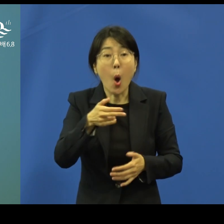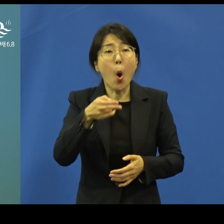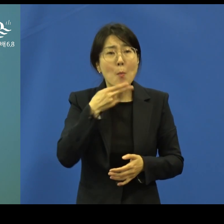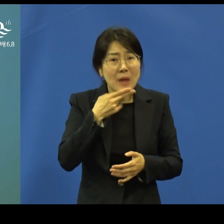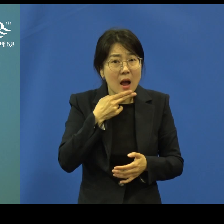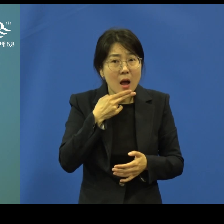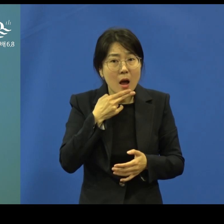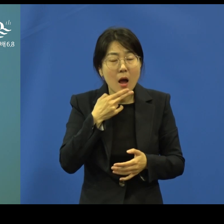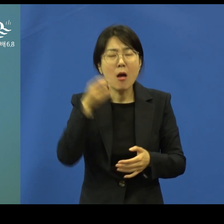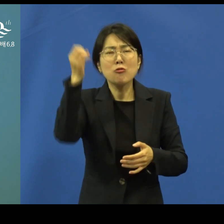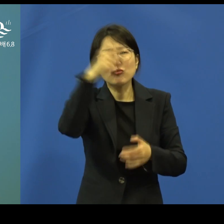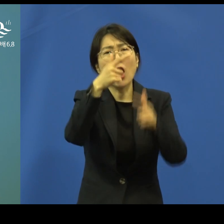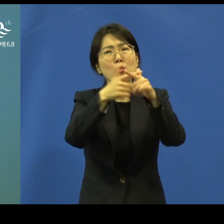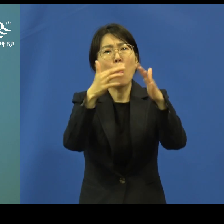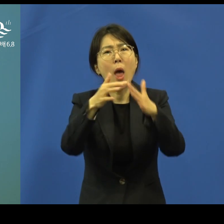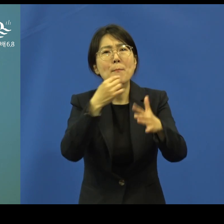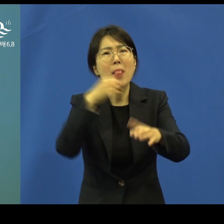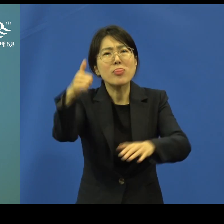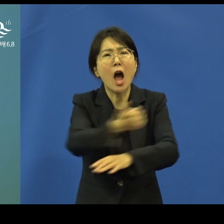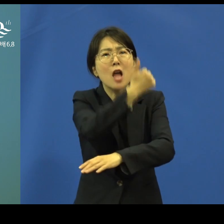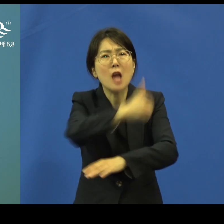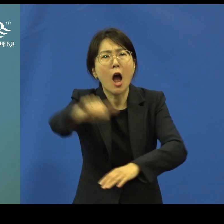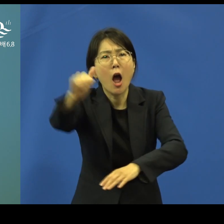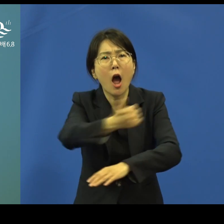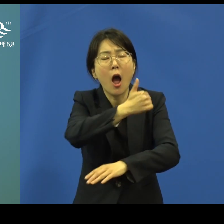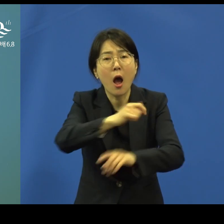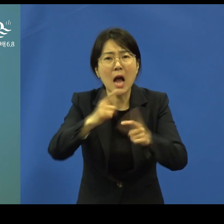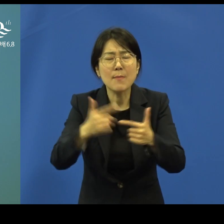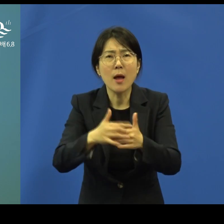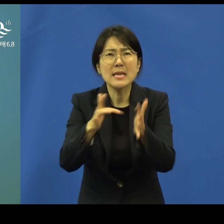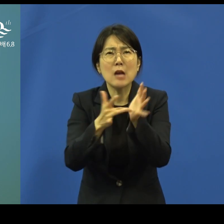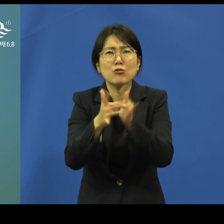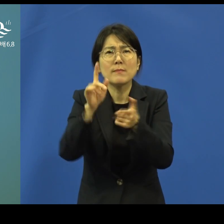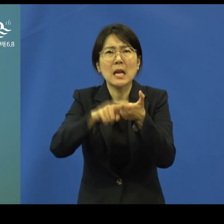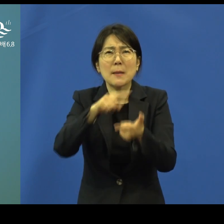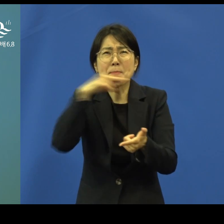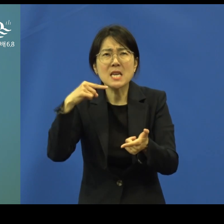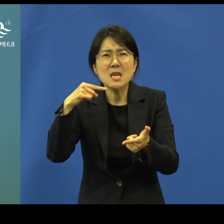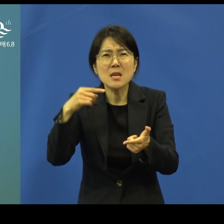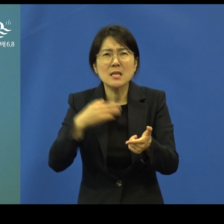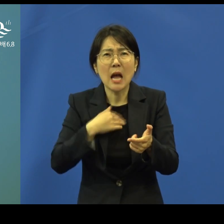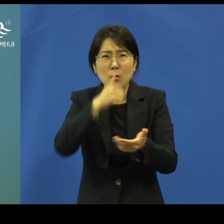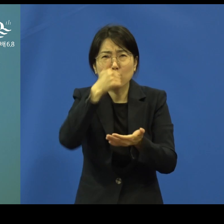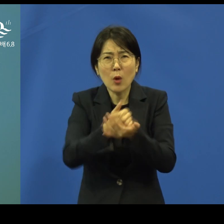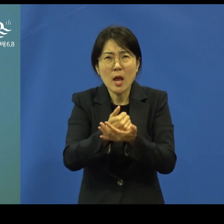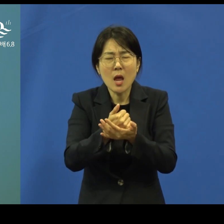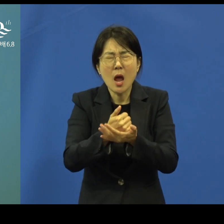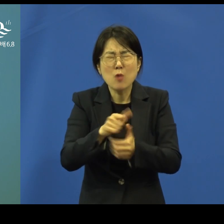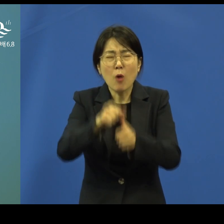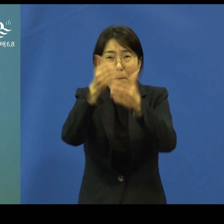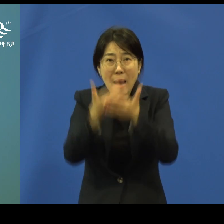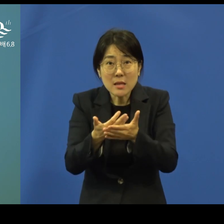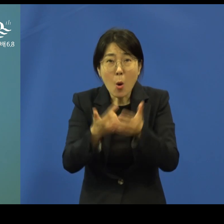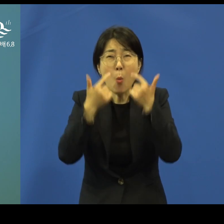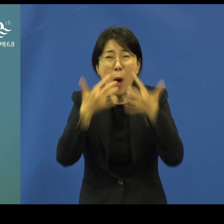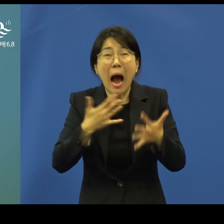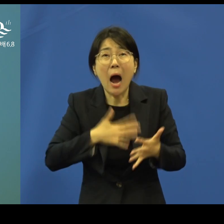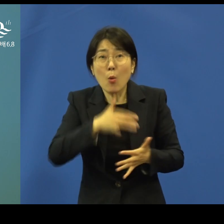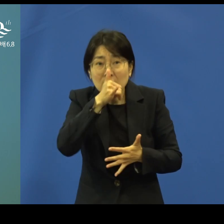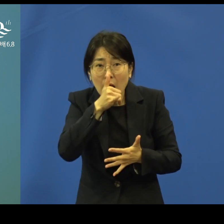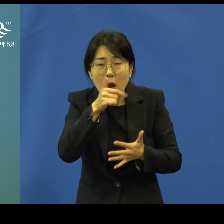교회의 문화에 익숙하면서 그게 굳혀져 버린 신앙으로 그게 전부인 것처럼 하고 교회를 다니는 사람들이 있을